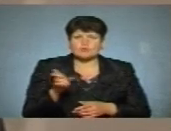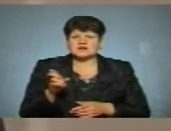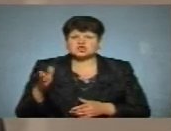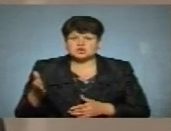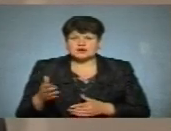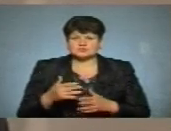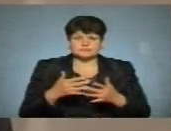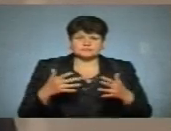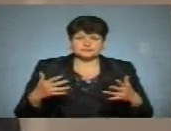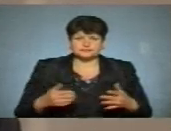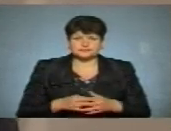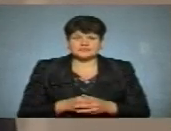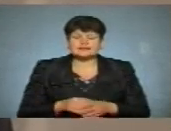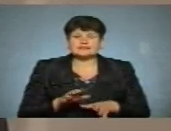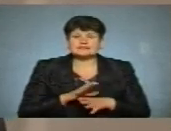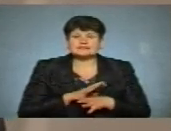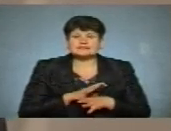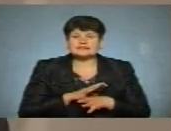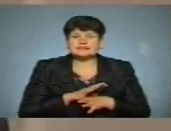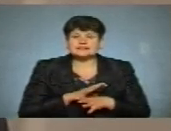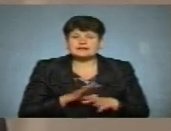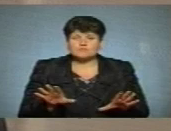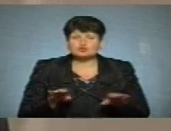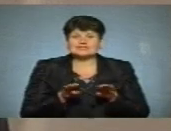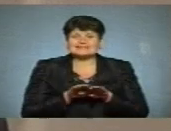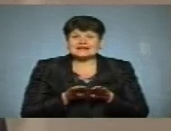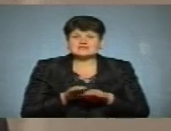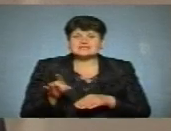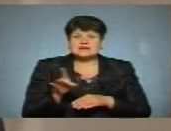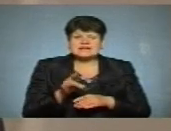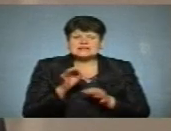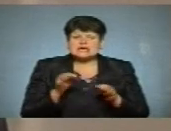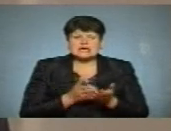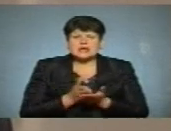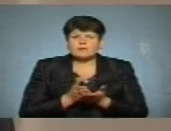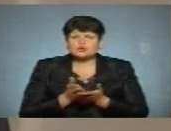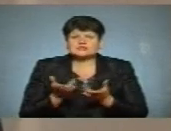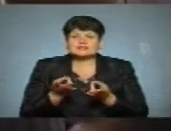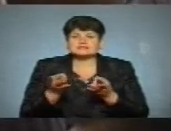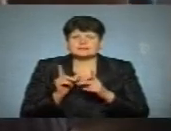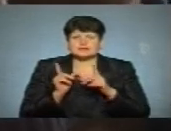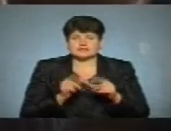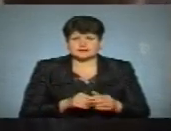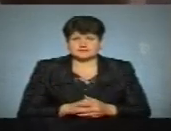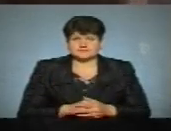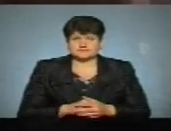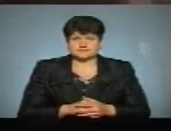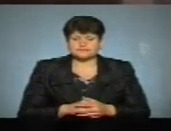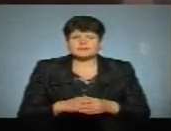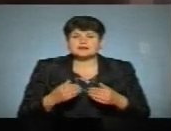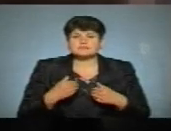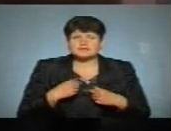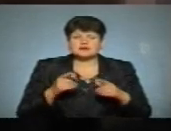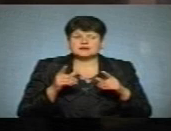тому подібне. Не буде на рівні районі ніяких послуг, за якими треба буде їхати. Ми приїхали за те,